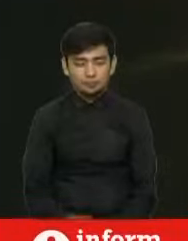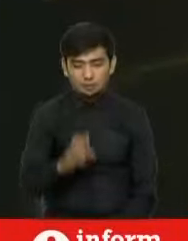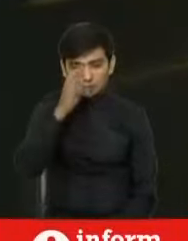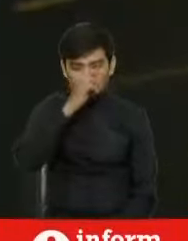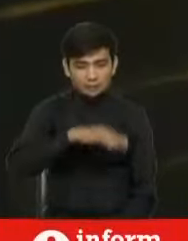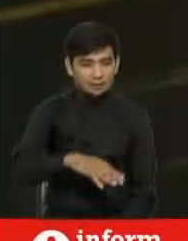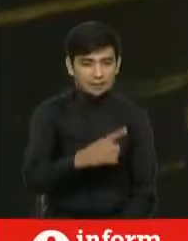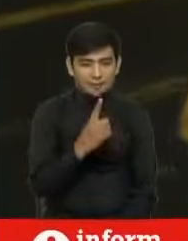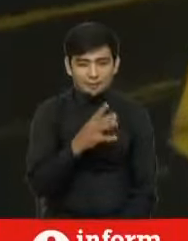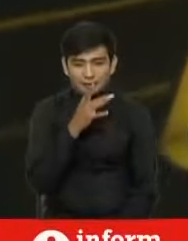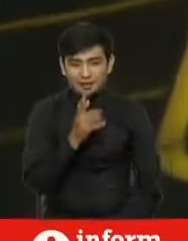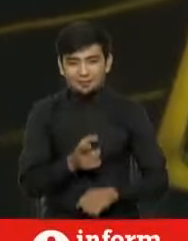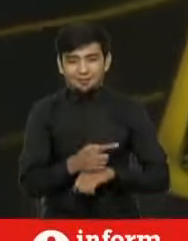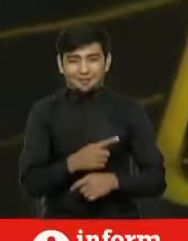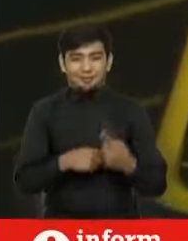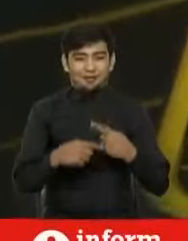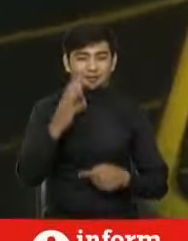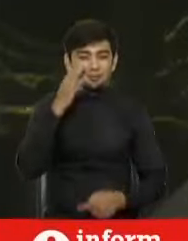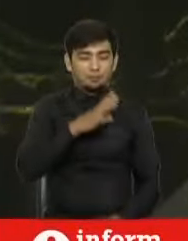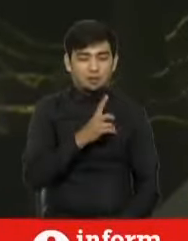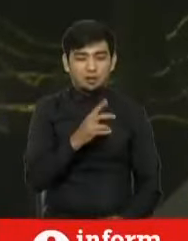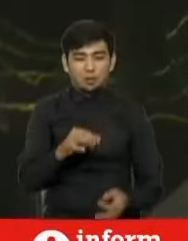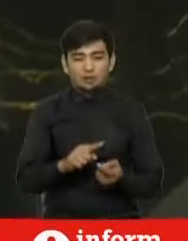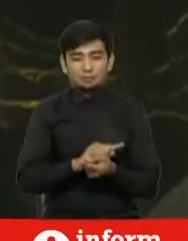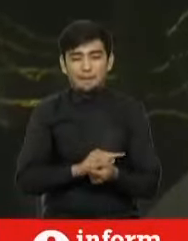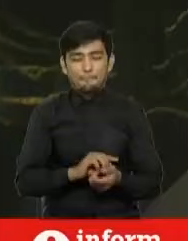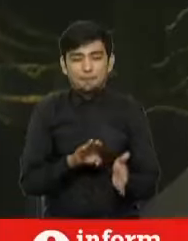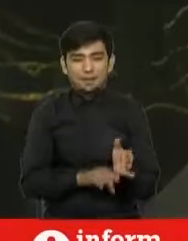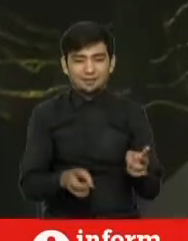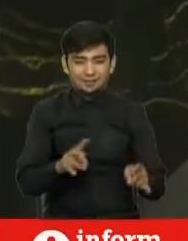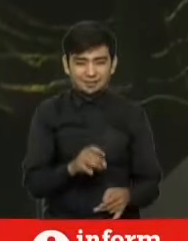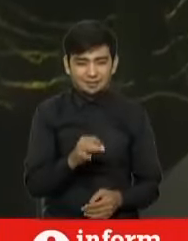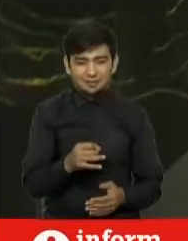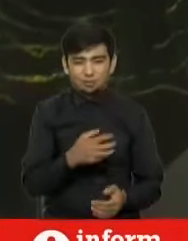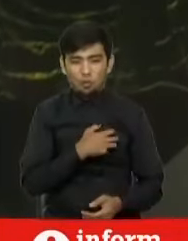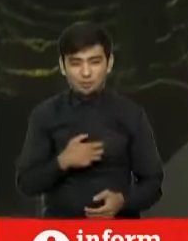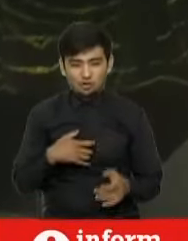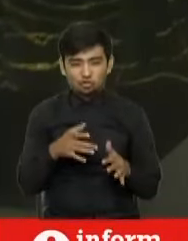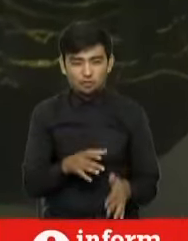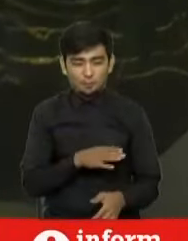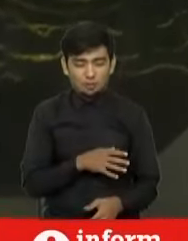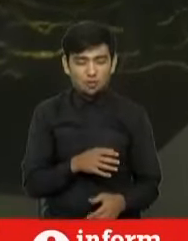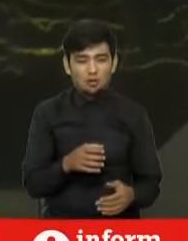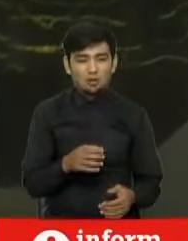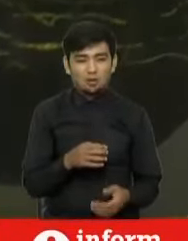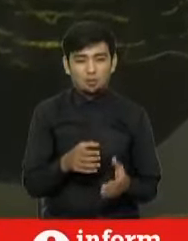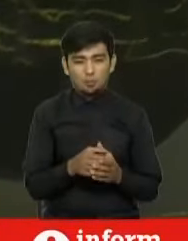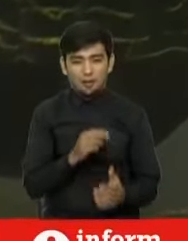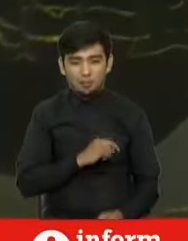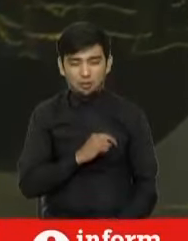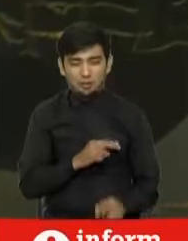Еліміздегі бірыңғай уақыт белдеуі өзгеріссіз қалады. Яғни талқылау қорытындысына сәйкес жұмыс тобы петиция